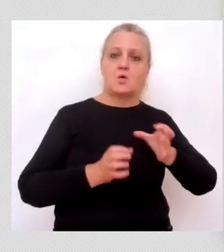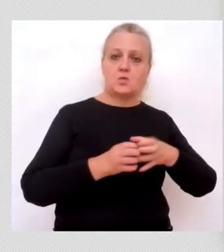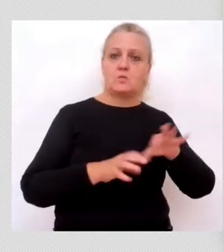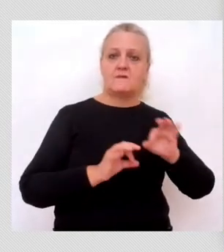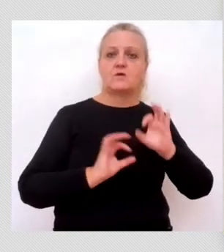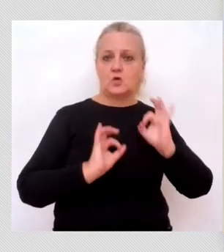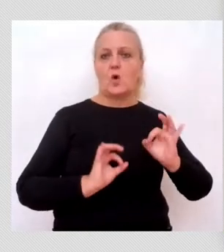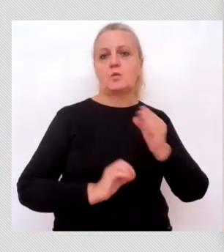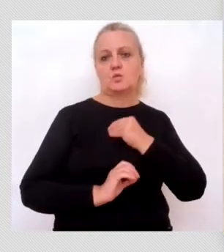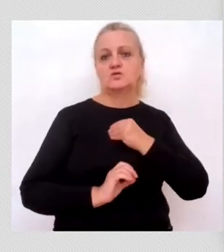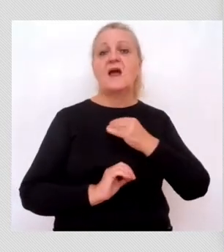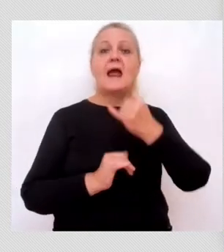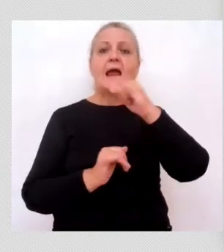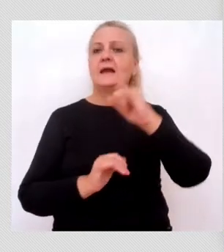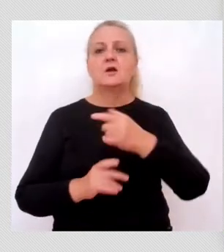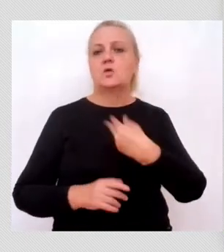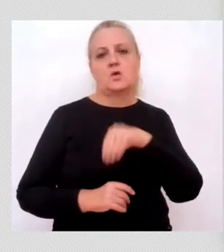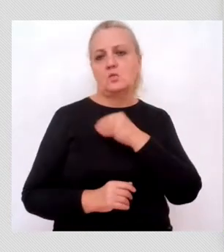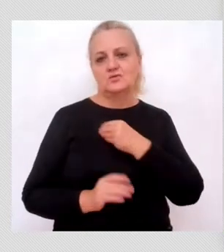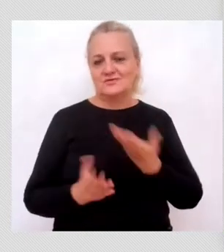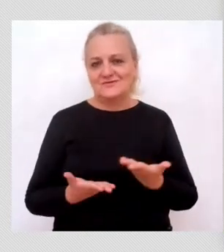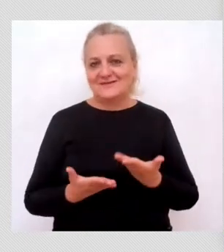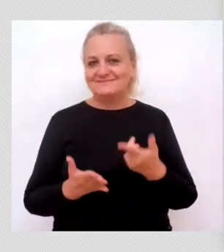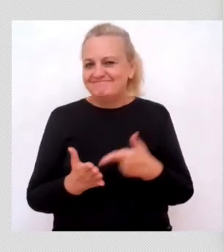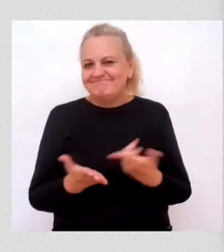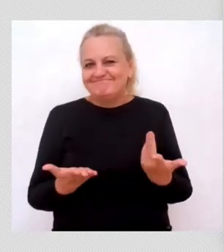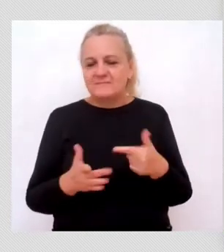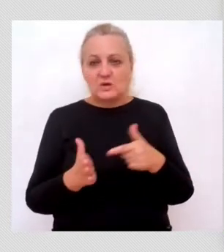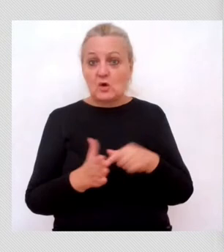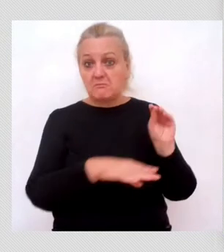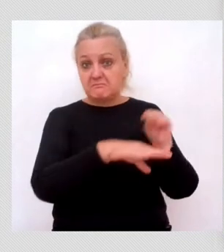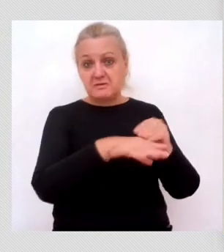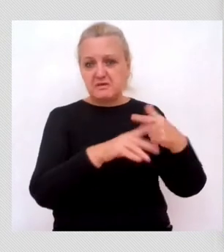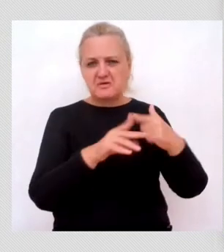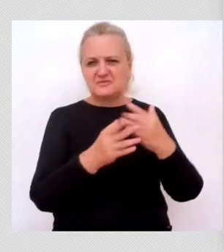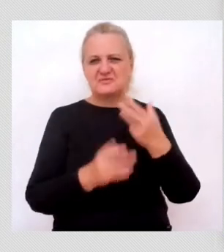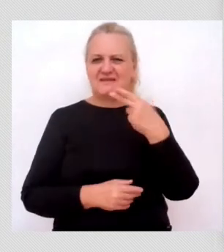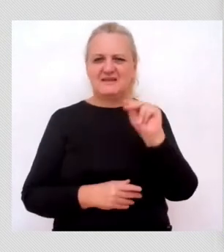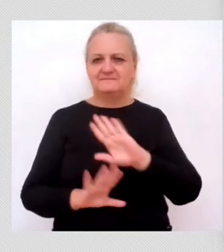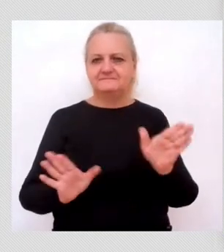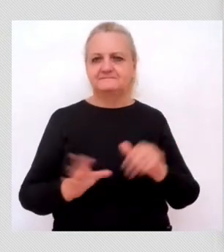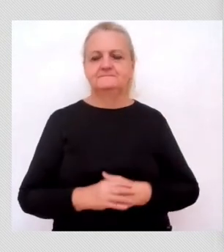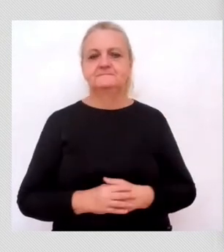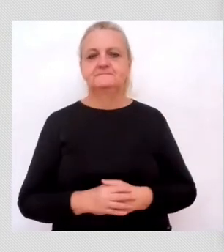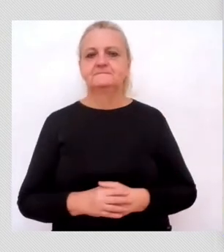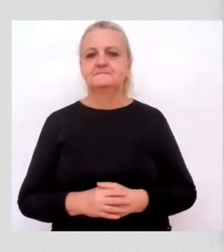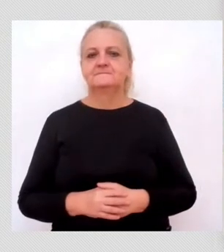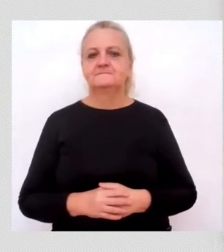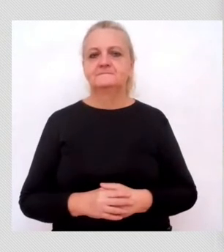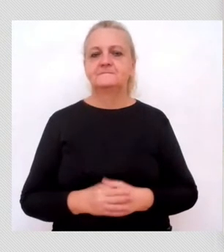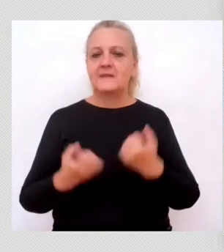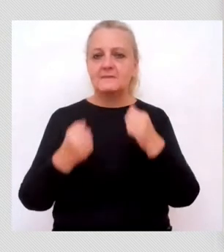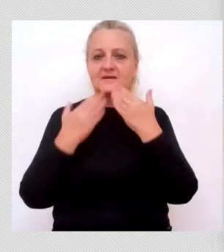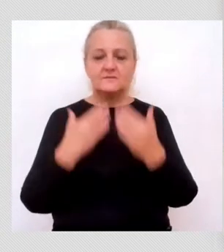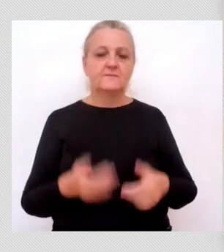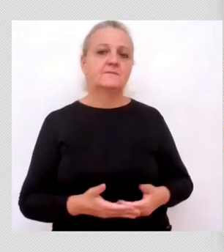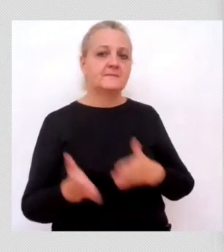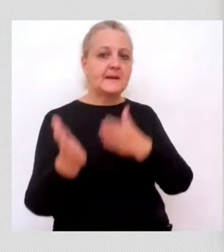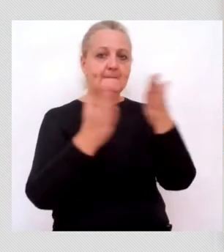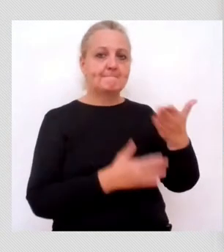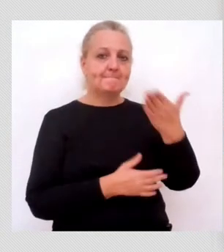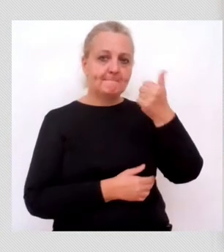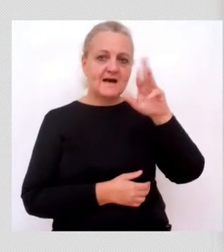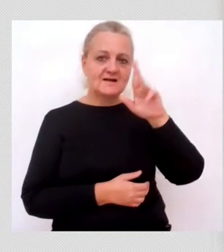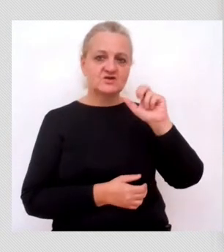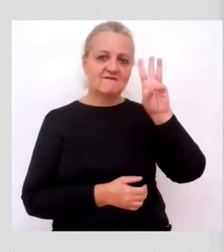bym absolutnie z takimi apelami nie występowała. Bardzo dziękuję. Marcinie, Marcin